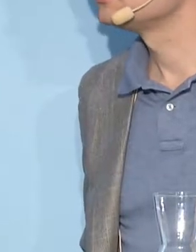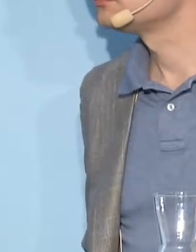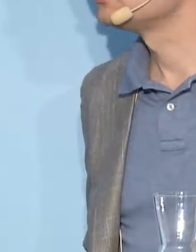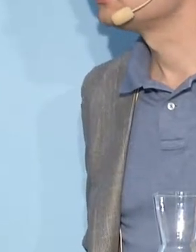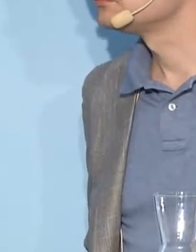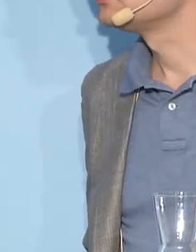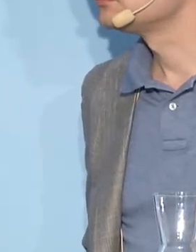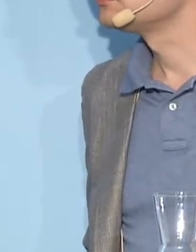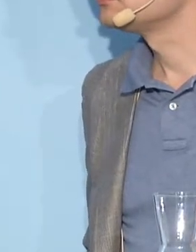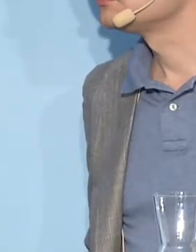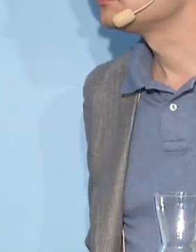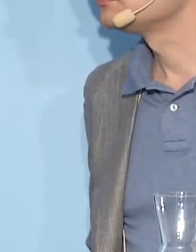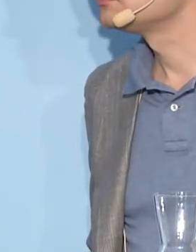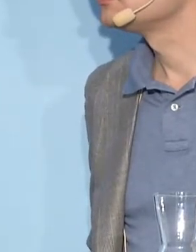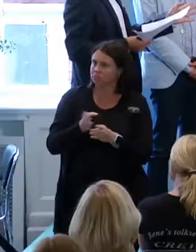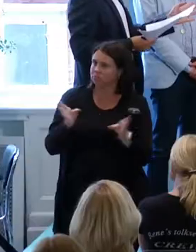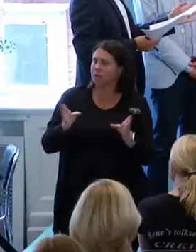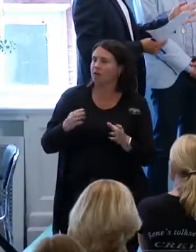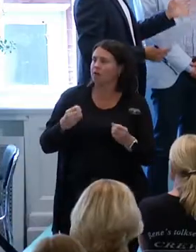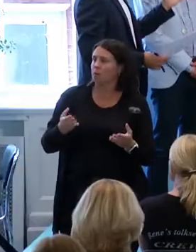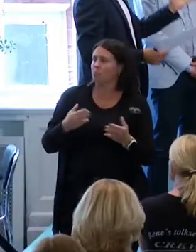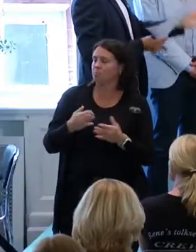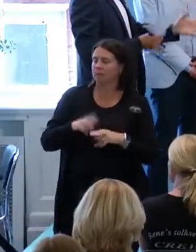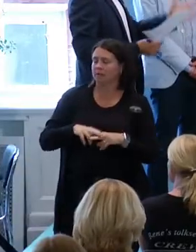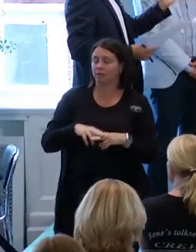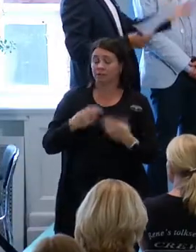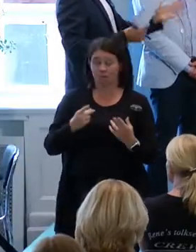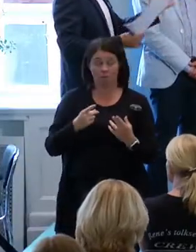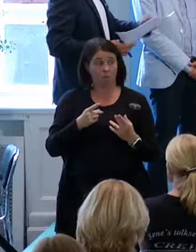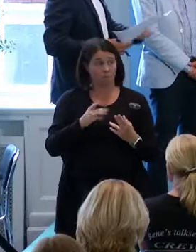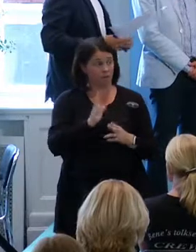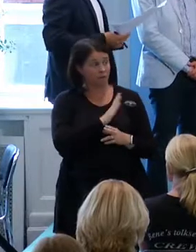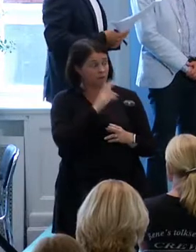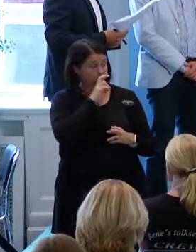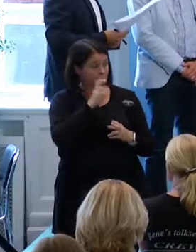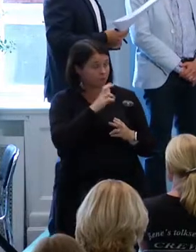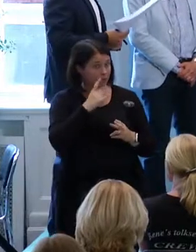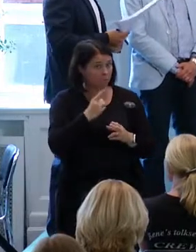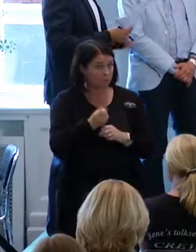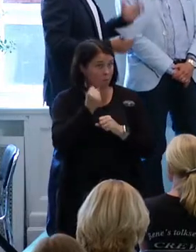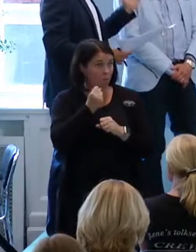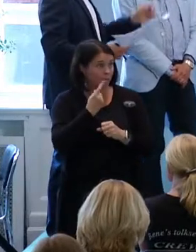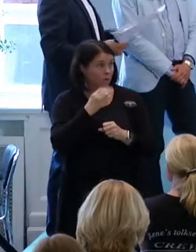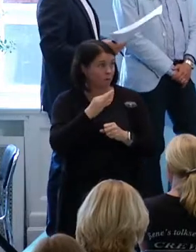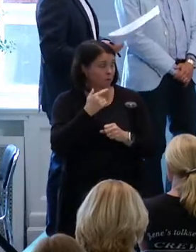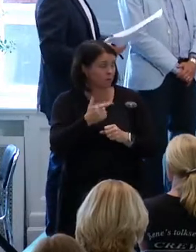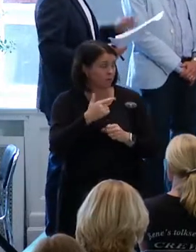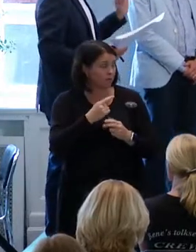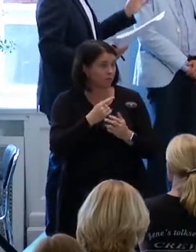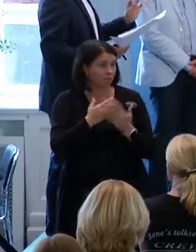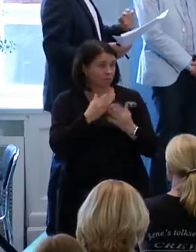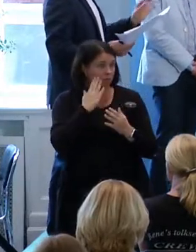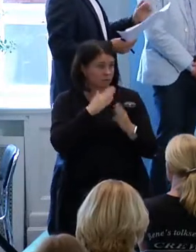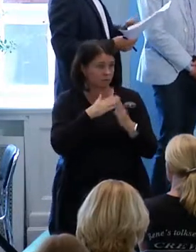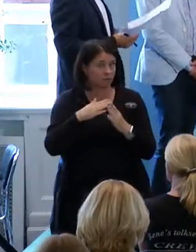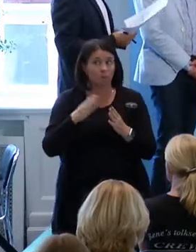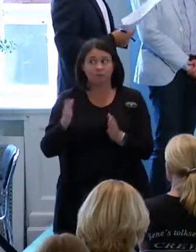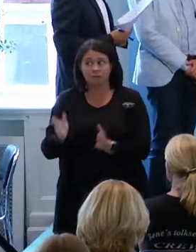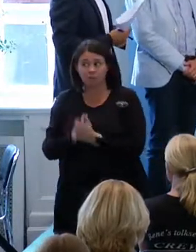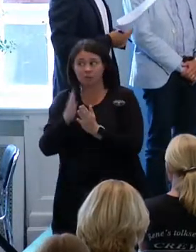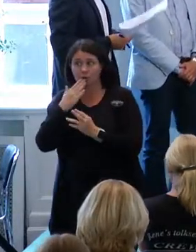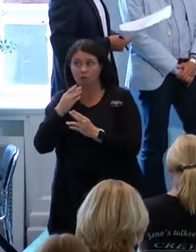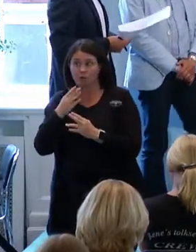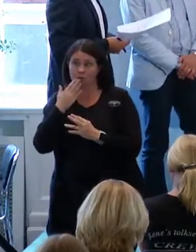plats. Tror jag. Och från Boverkets sida, går det att uppnå de här hundratusentals bostäderna samtidigt som vi skapar bra miljö i alla